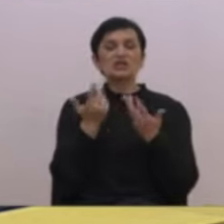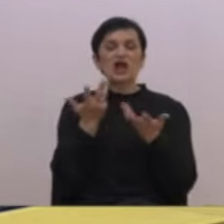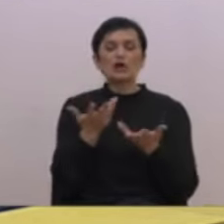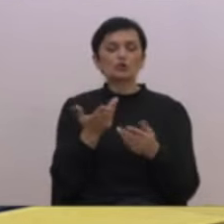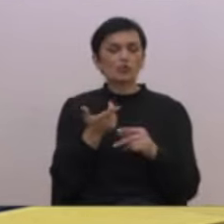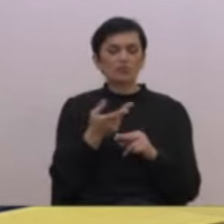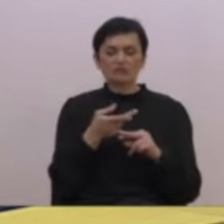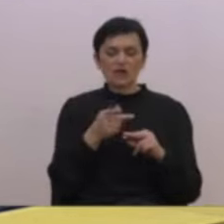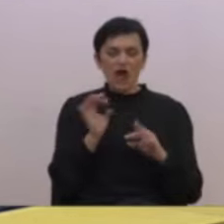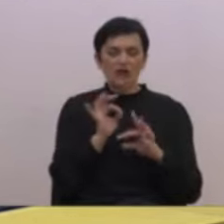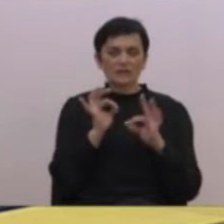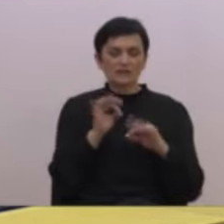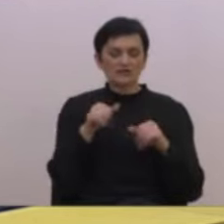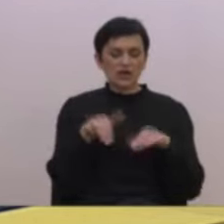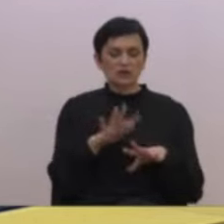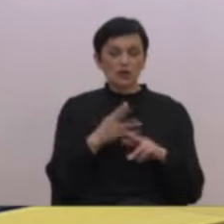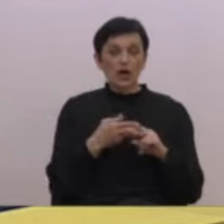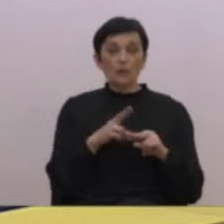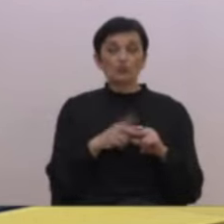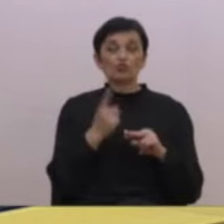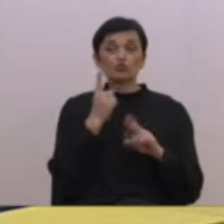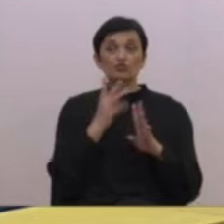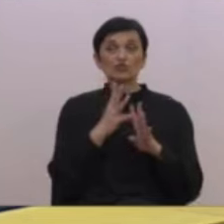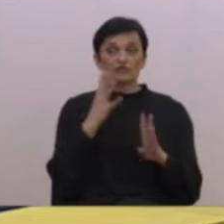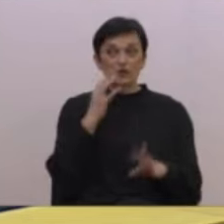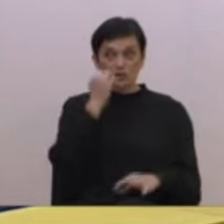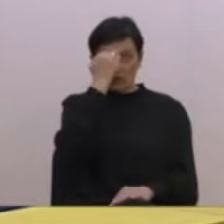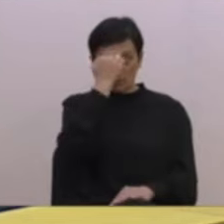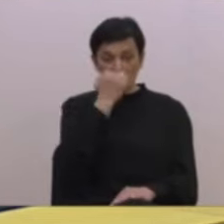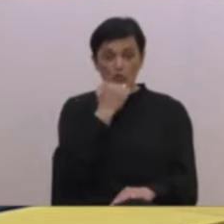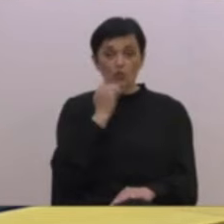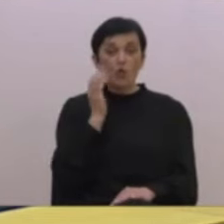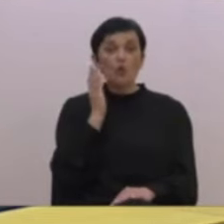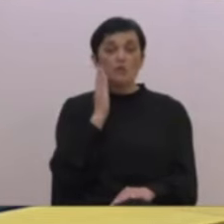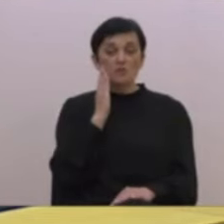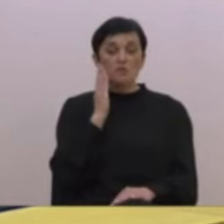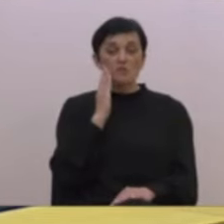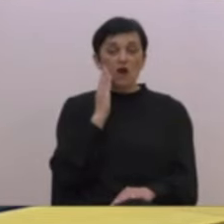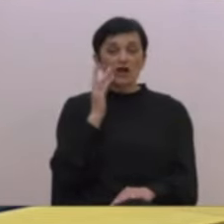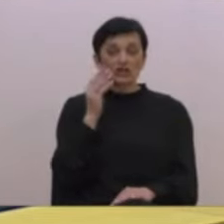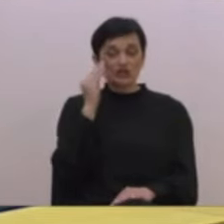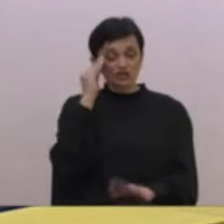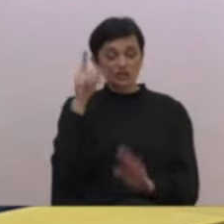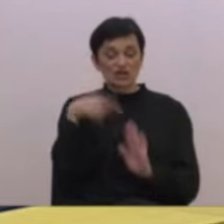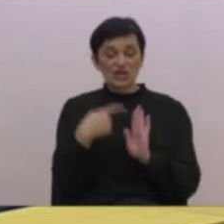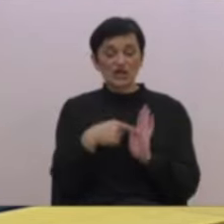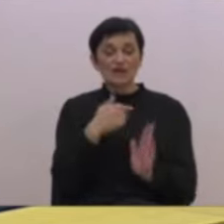arcoet, samitom. Pilotul și Mardo Boro, Marcel, și n-aș vrea să-i spun, da, sunt maram, imediat,